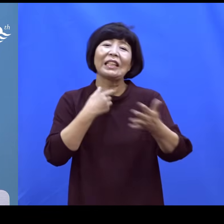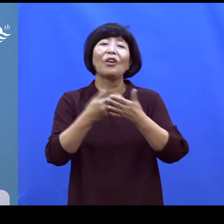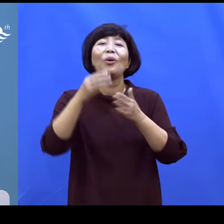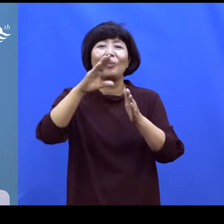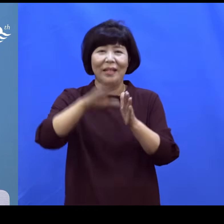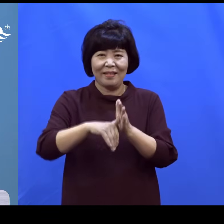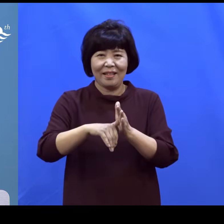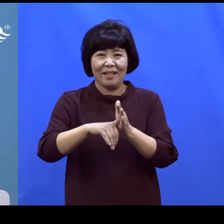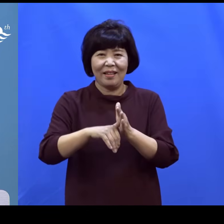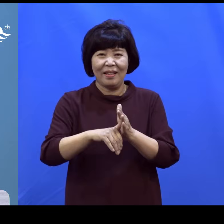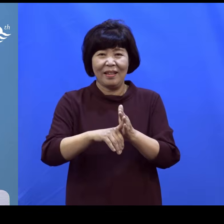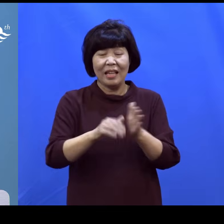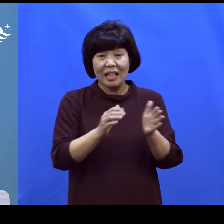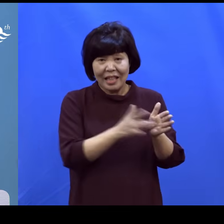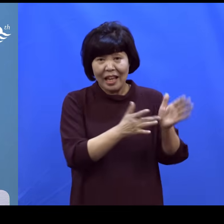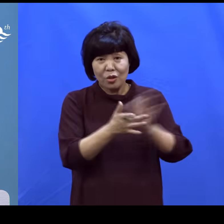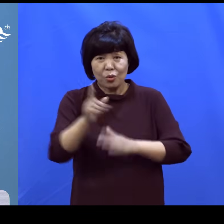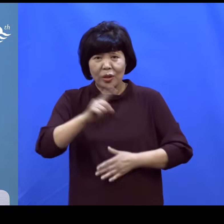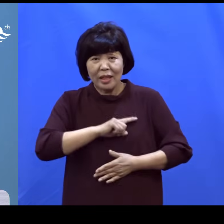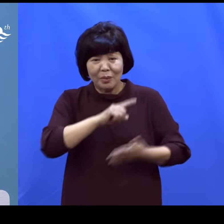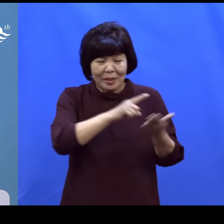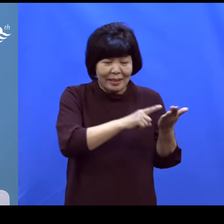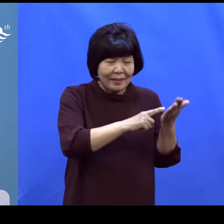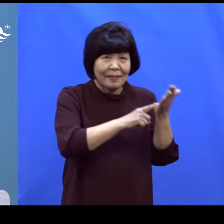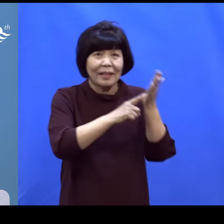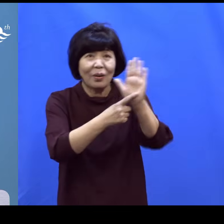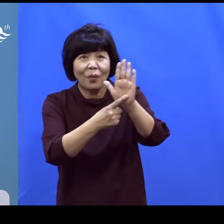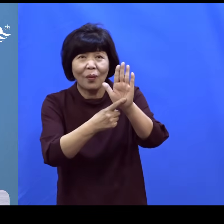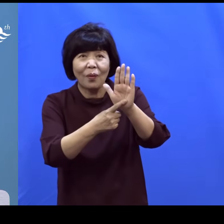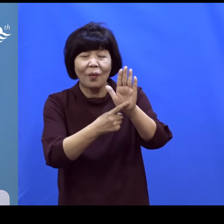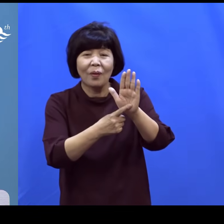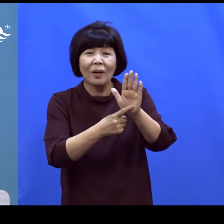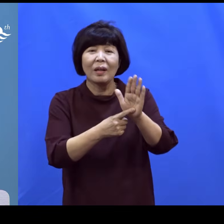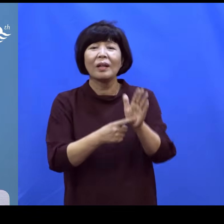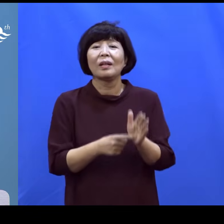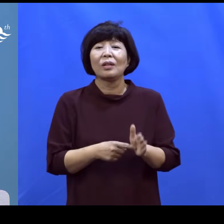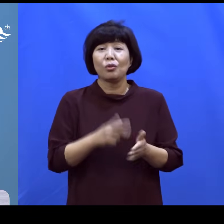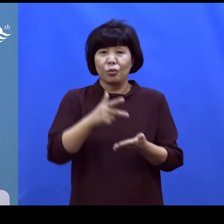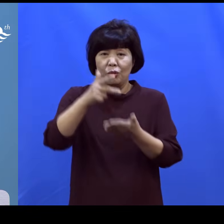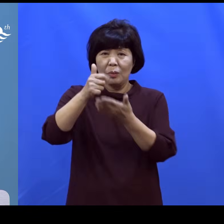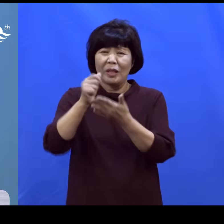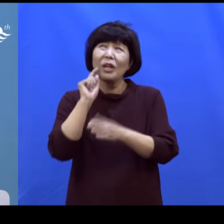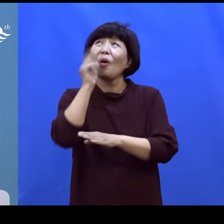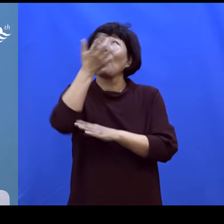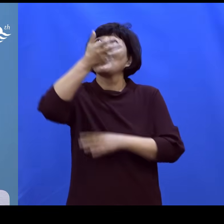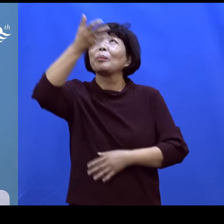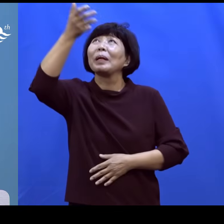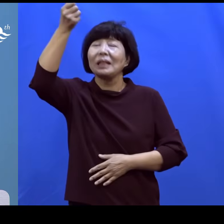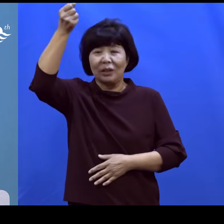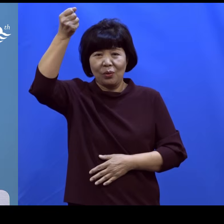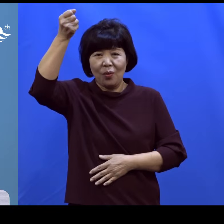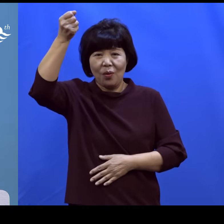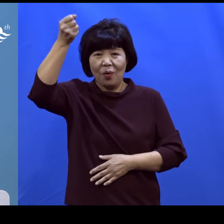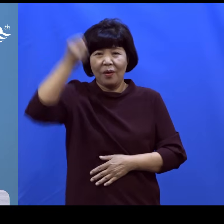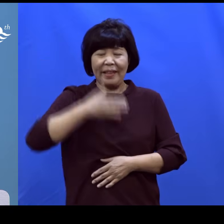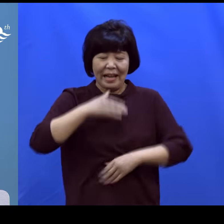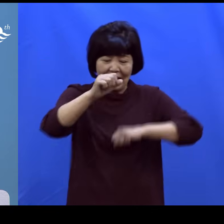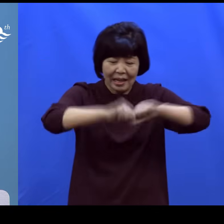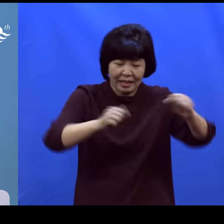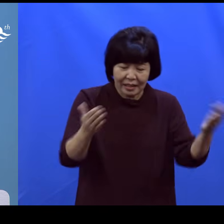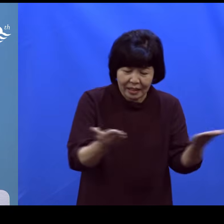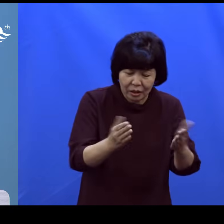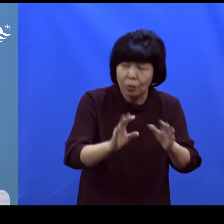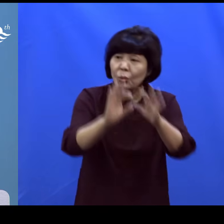이름이 드러나게 되고 주님의 이름이 영광을 받으실 뿐만 아니라 그 일들 속에는